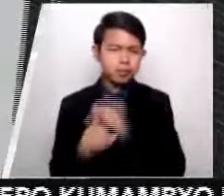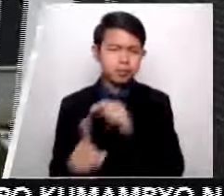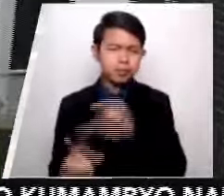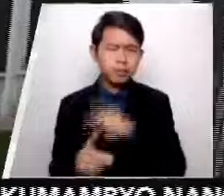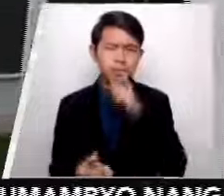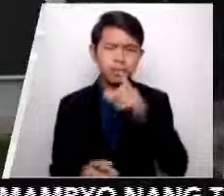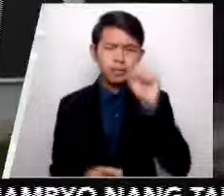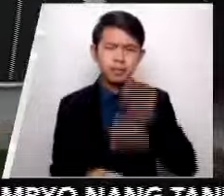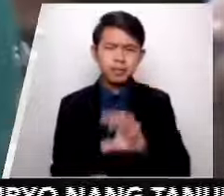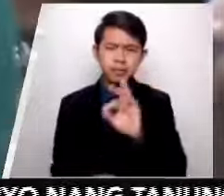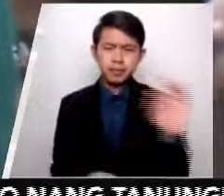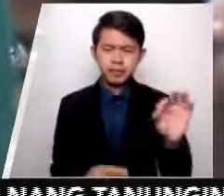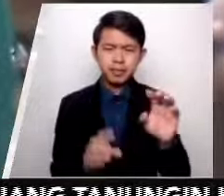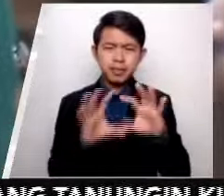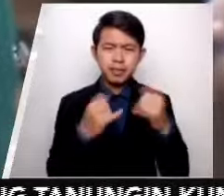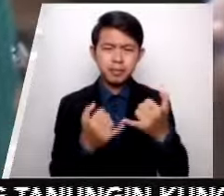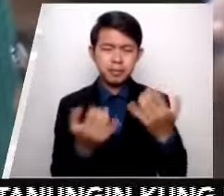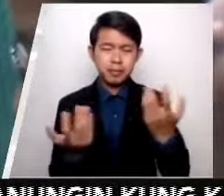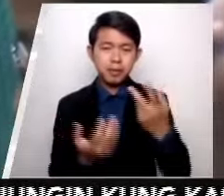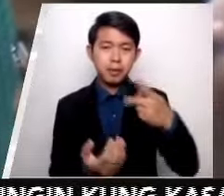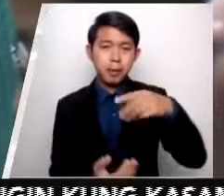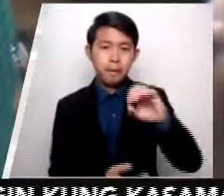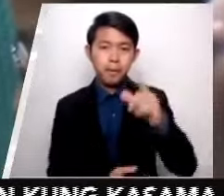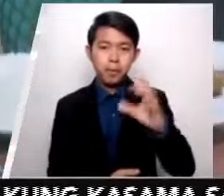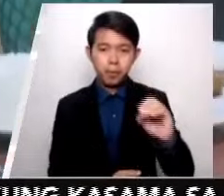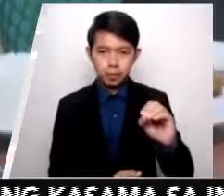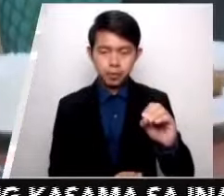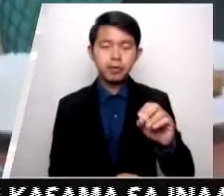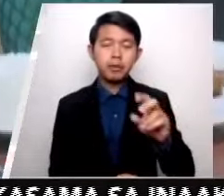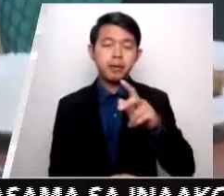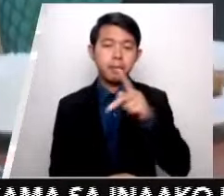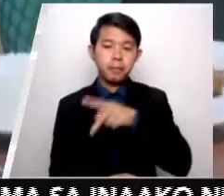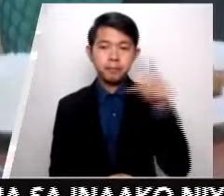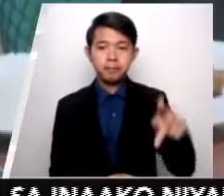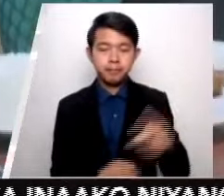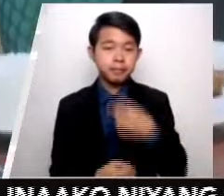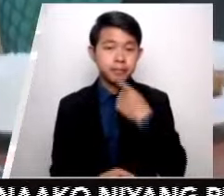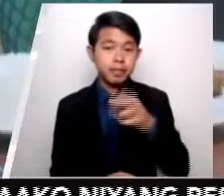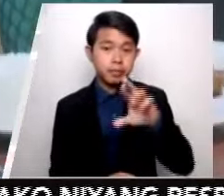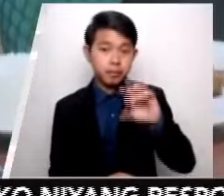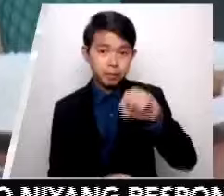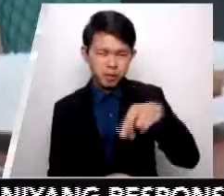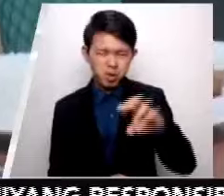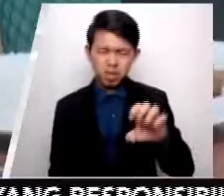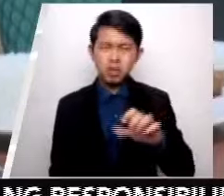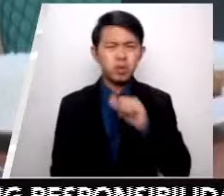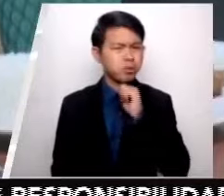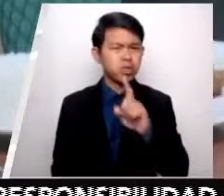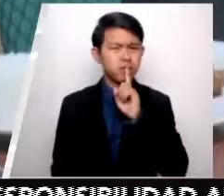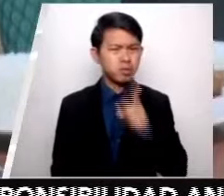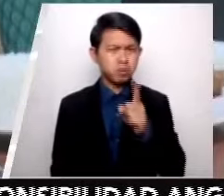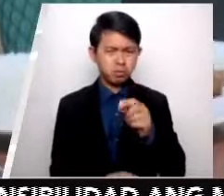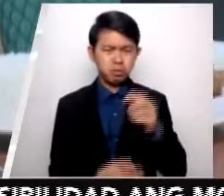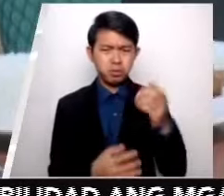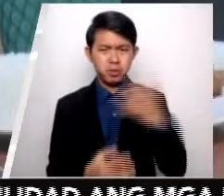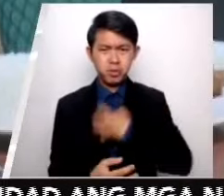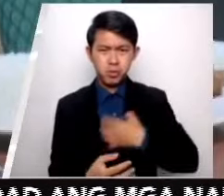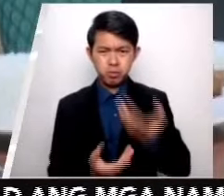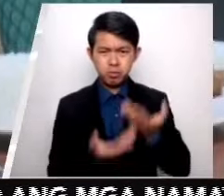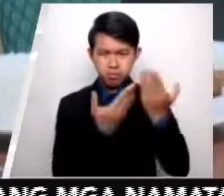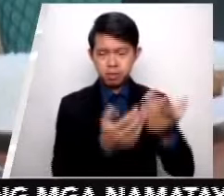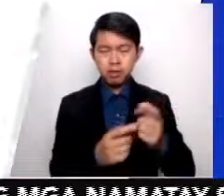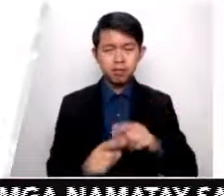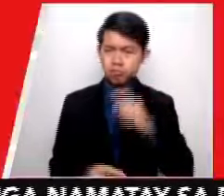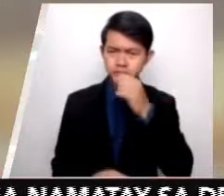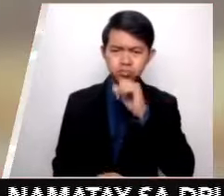Porac, Pampanga. Pumalag naman si Roque at sinabing gawa-gawa lang ang reklamo. Wala raw siyang kinalaman sa Pogo o sa operasyon